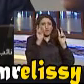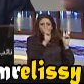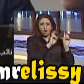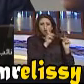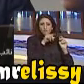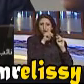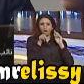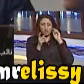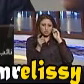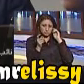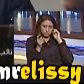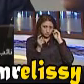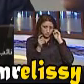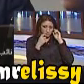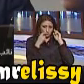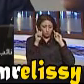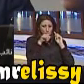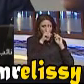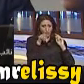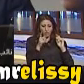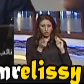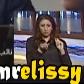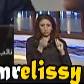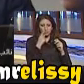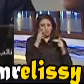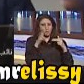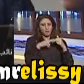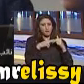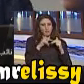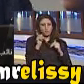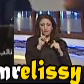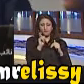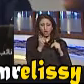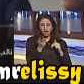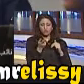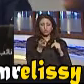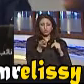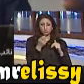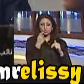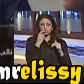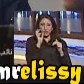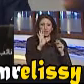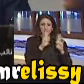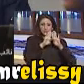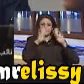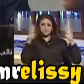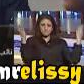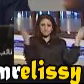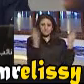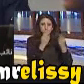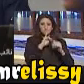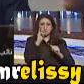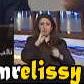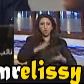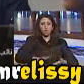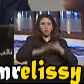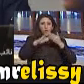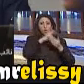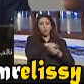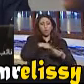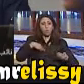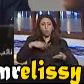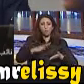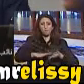الحكومية اللي بتؤدي خدمات المواطنين هو أمر مرفوض من الجميع. يعني المجمع زي ما ستك عارف أنه ده مجمع خدمي حكومي